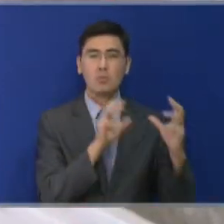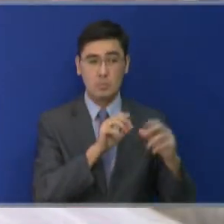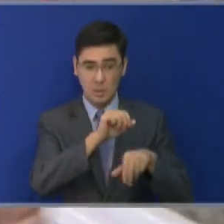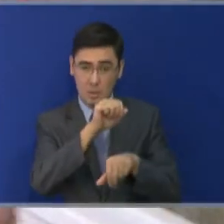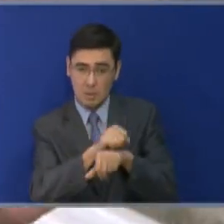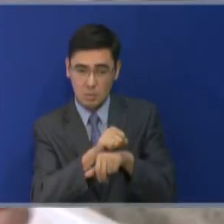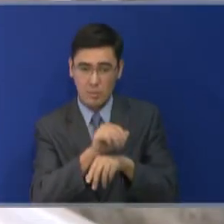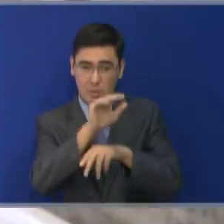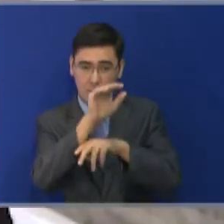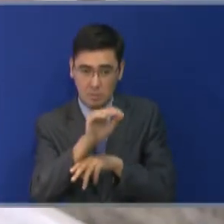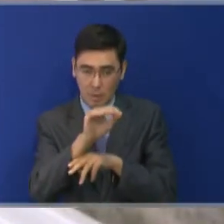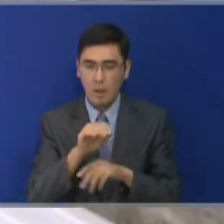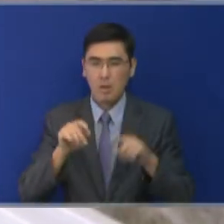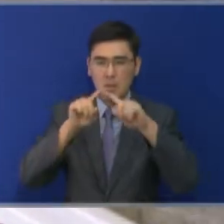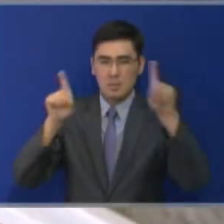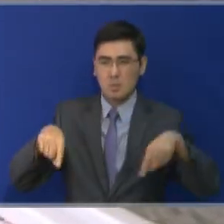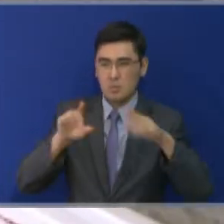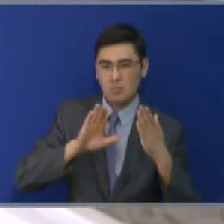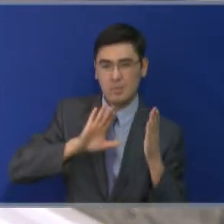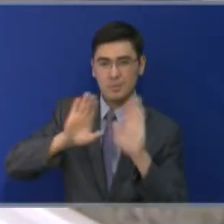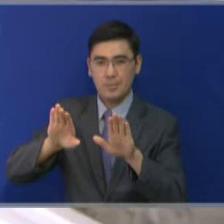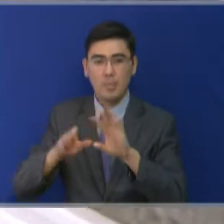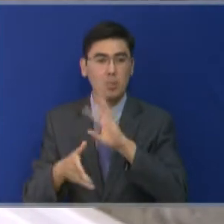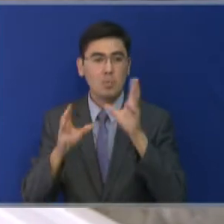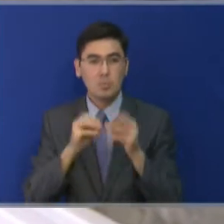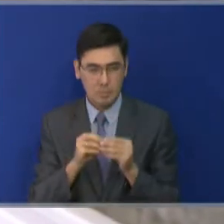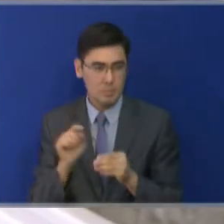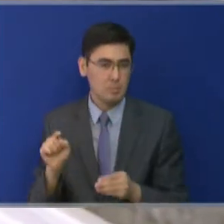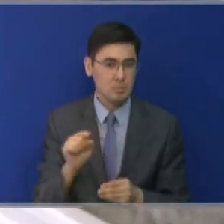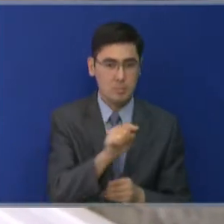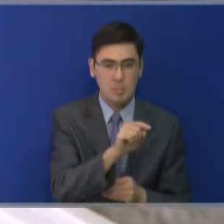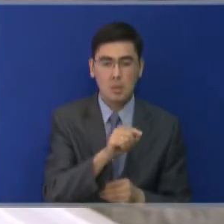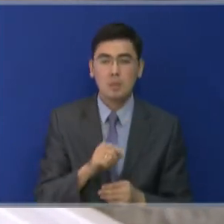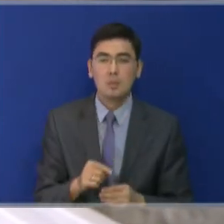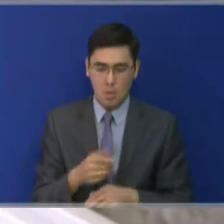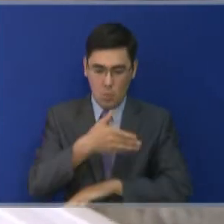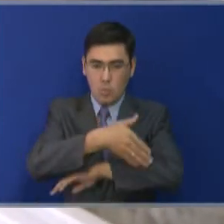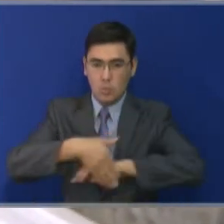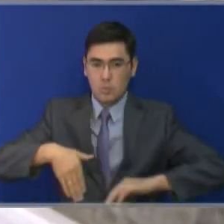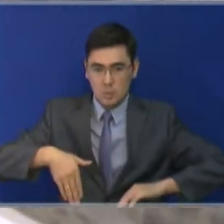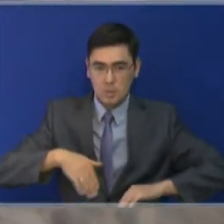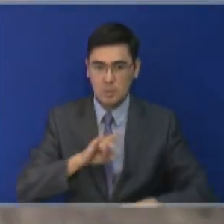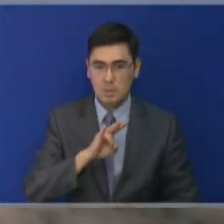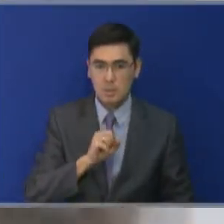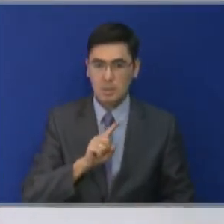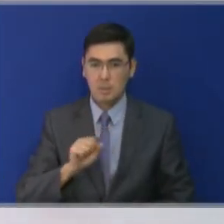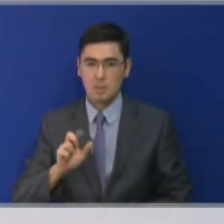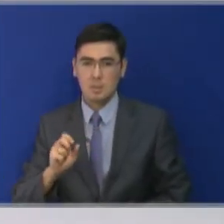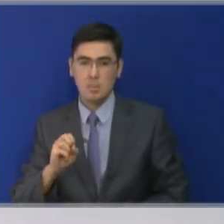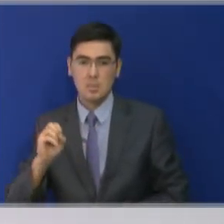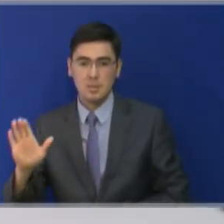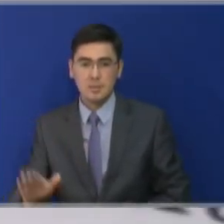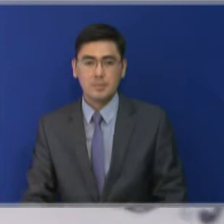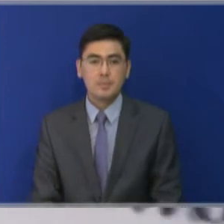аялдамалар, Абайдың сөзі жазылған аялдамалардың жалпы саны 8, барлығы Назарбаев даңғылының бойына орналастырылған.